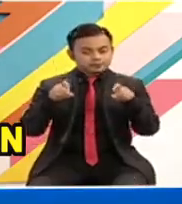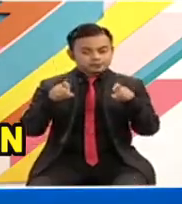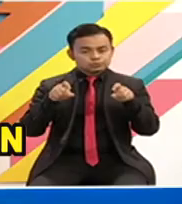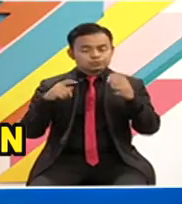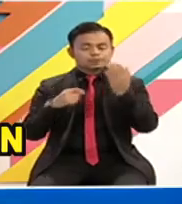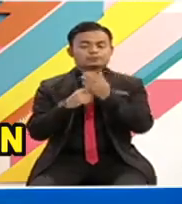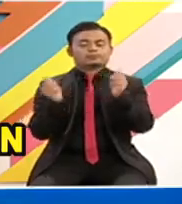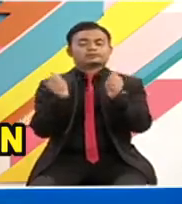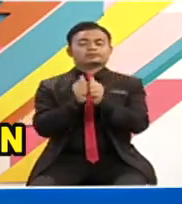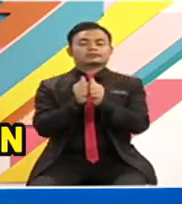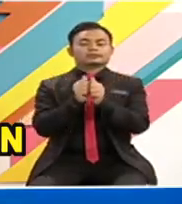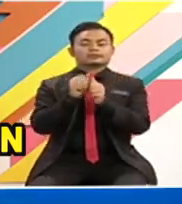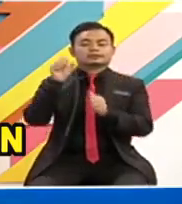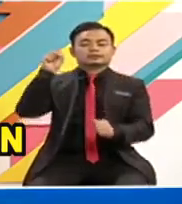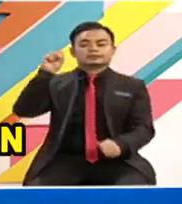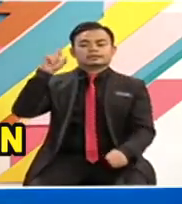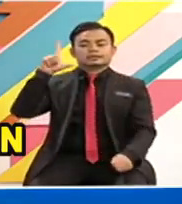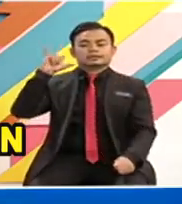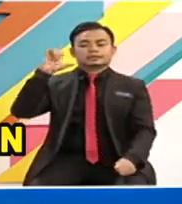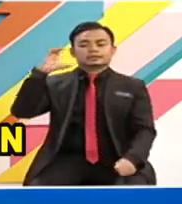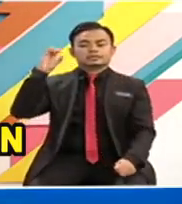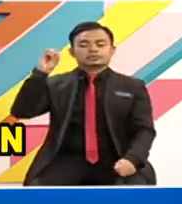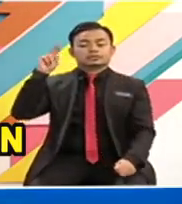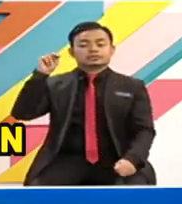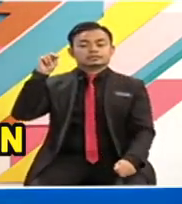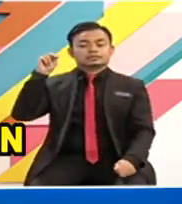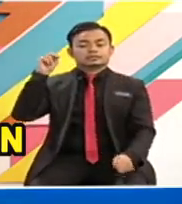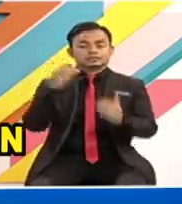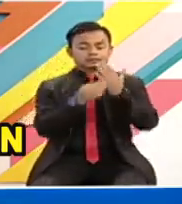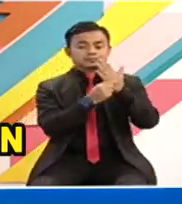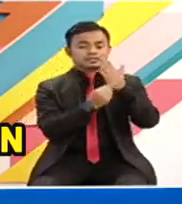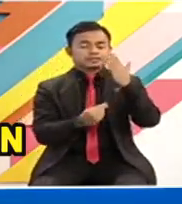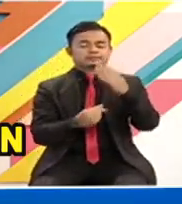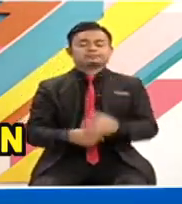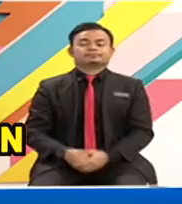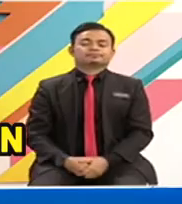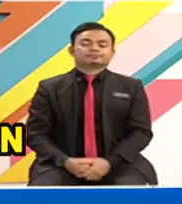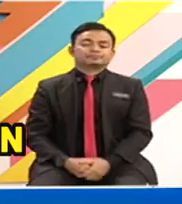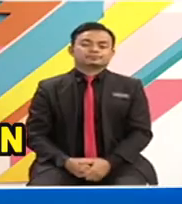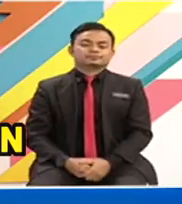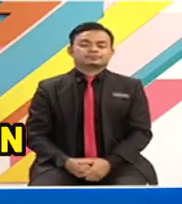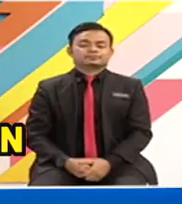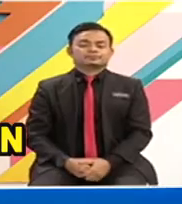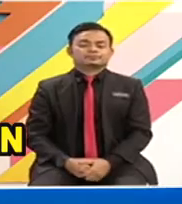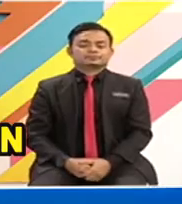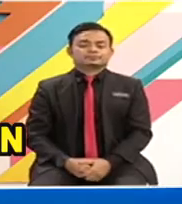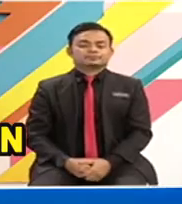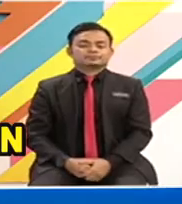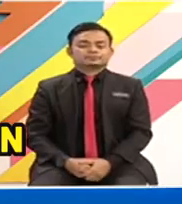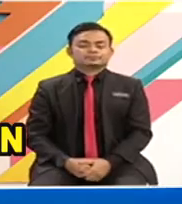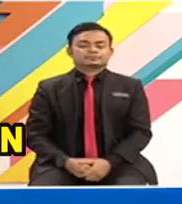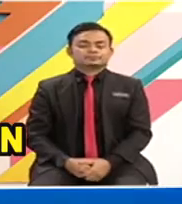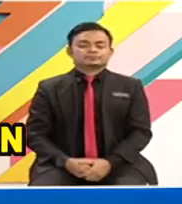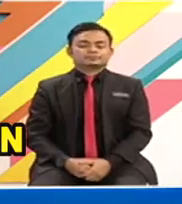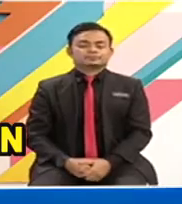orange Hai ke tolak kedatangan tak cuma seenak ya cuma kecewa akhirnya baju sego